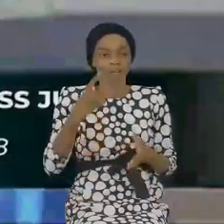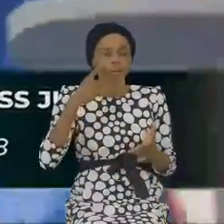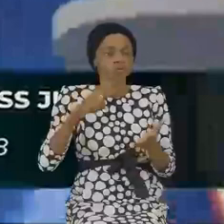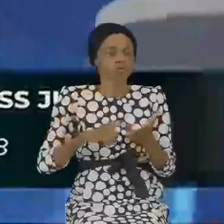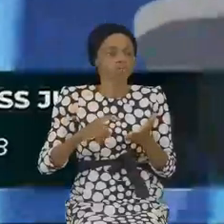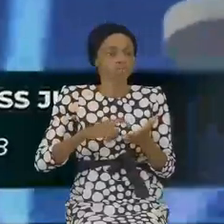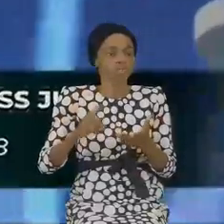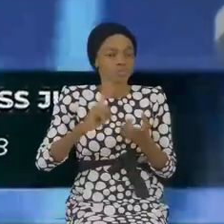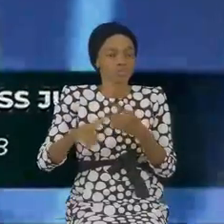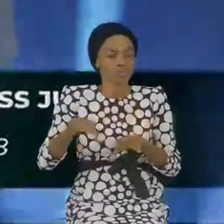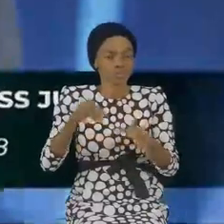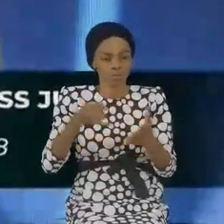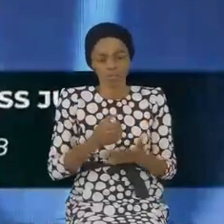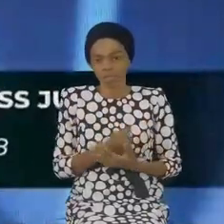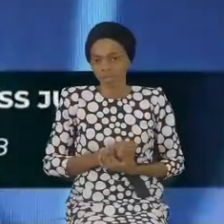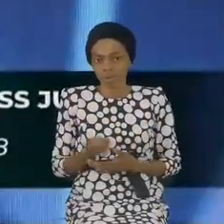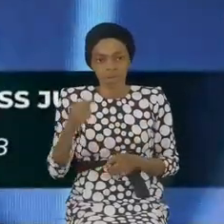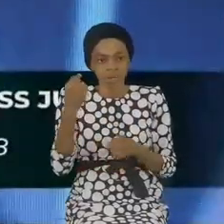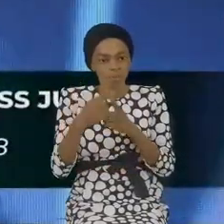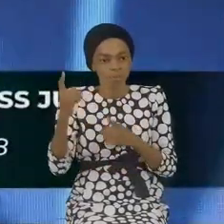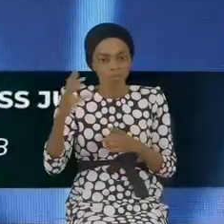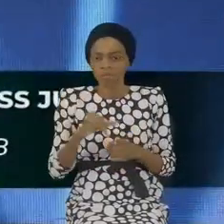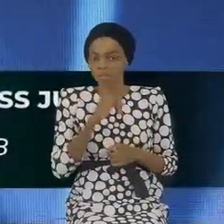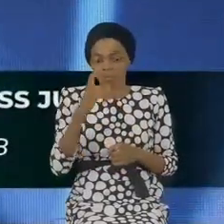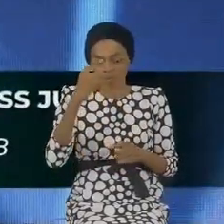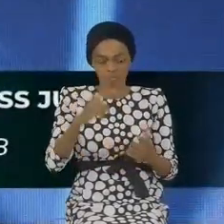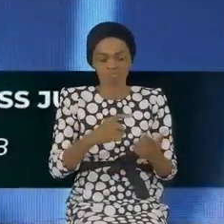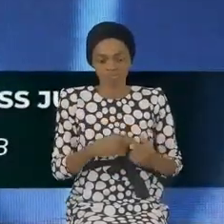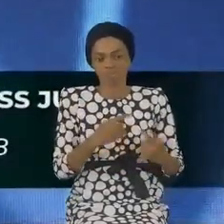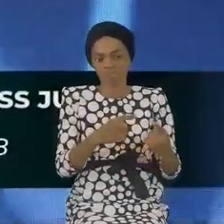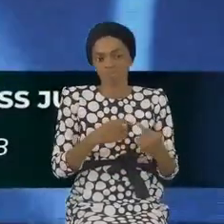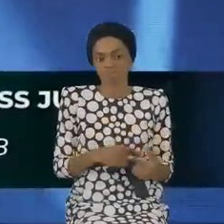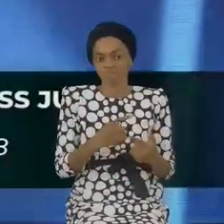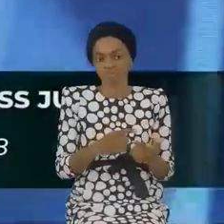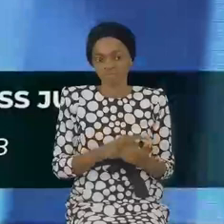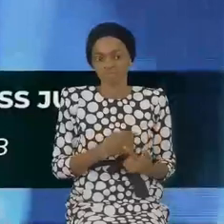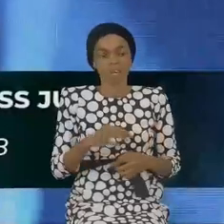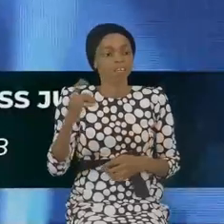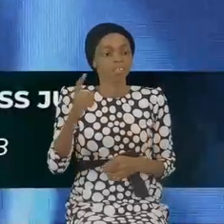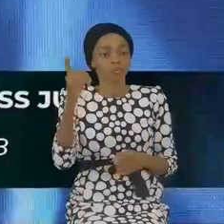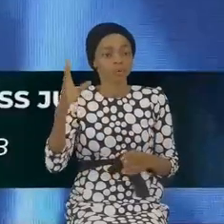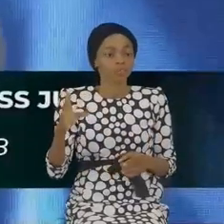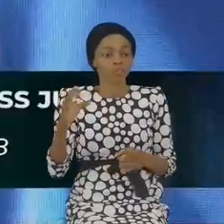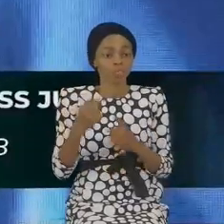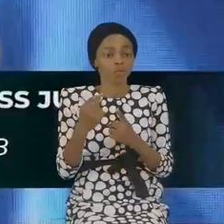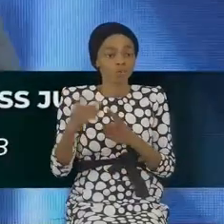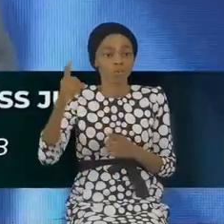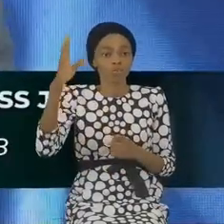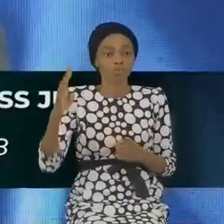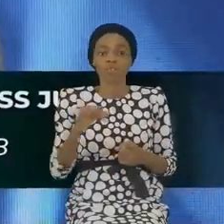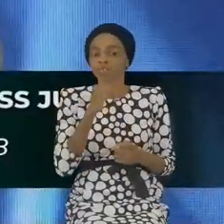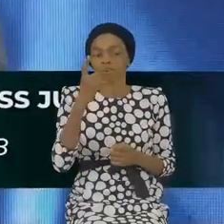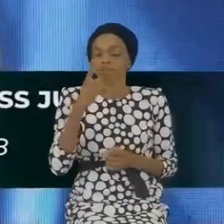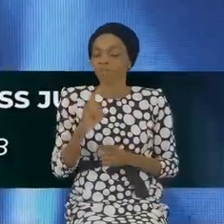observerez. La parole de Dieu n'est pas destinée au débat. Ce n'est pas pour la discussion. La parole de